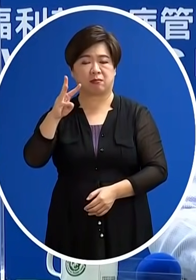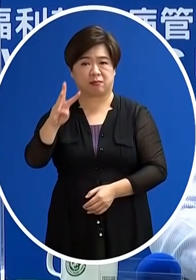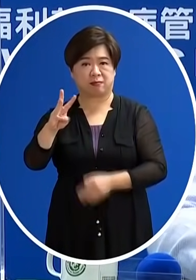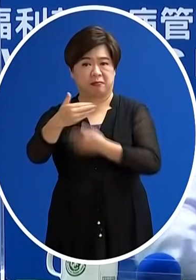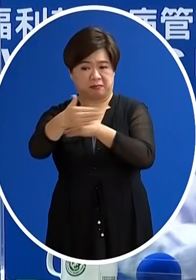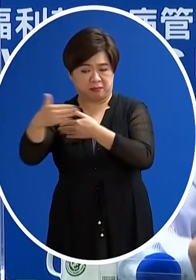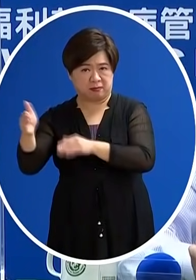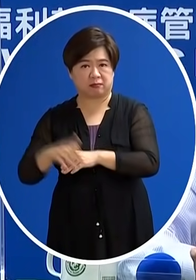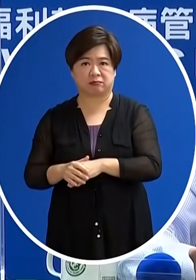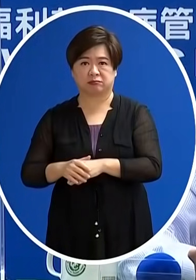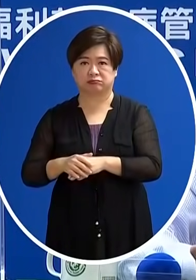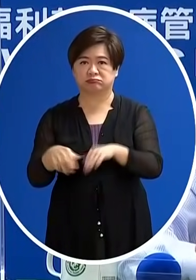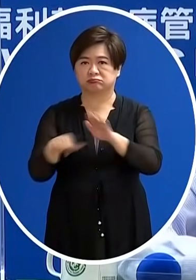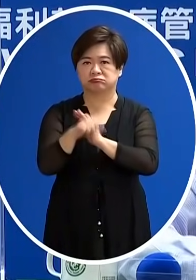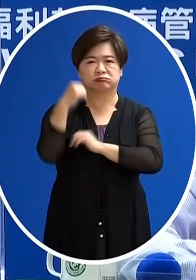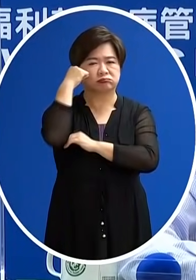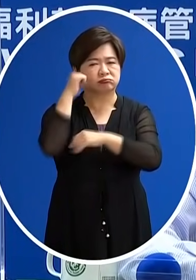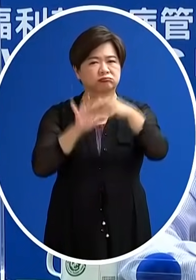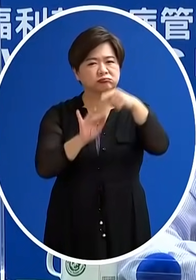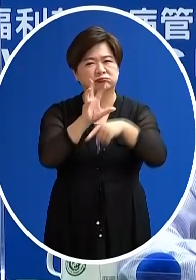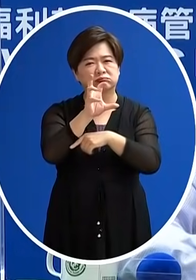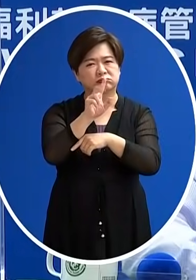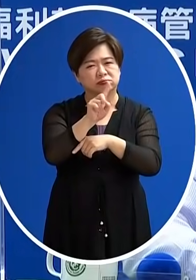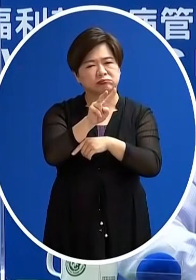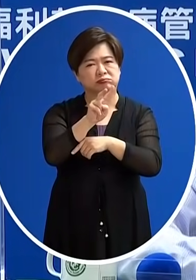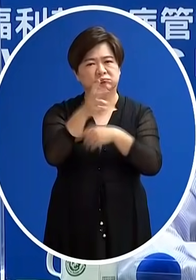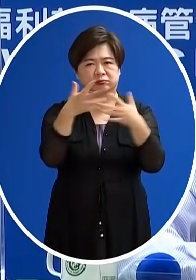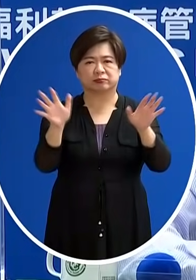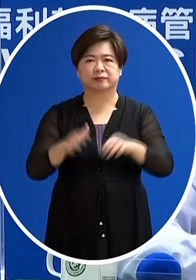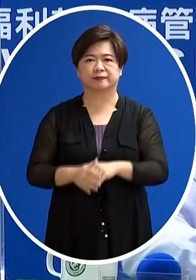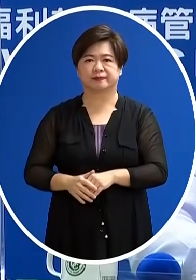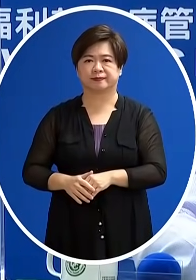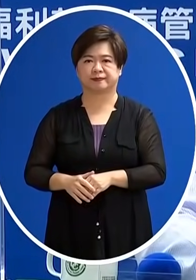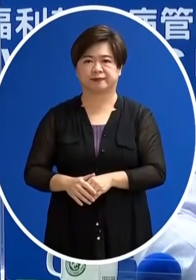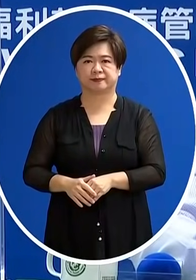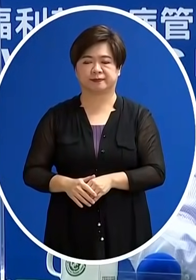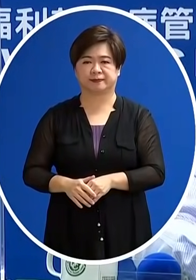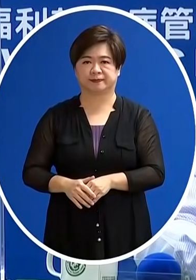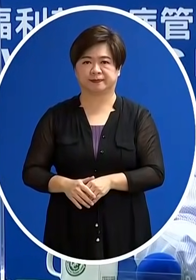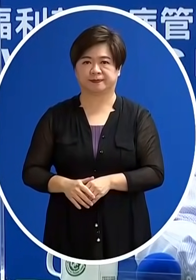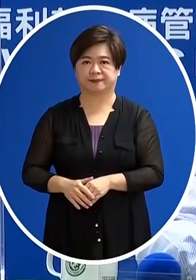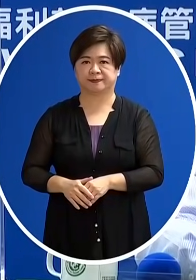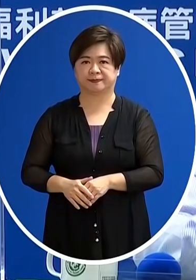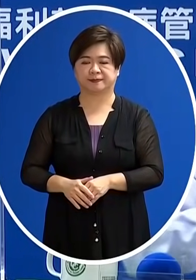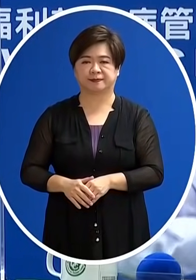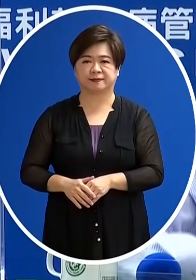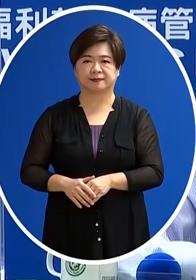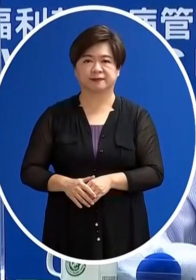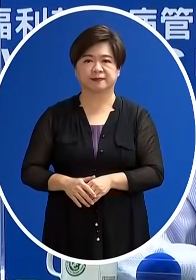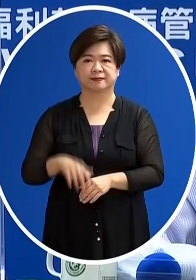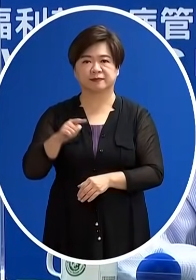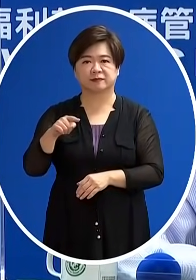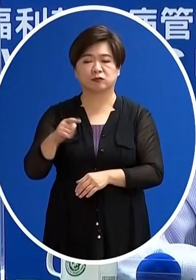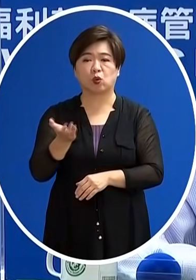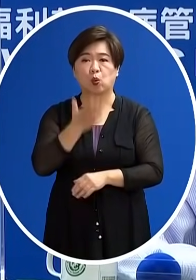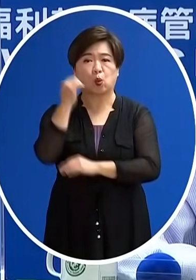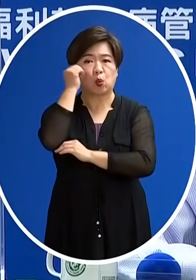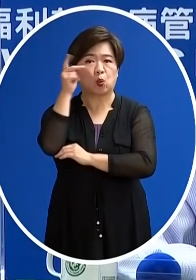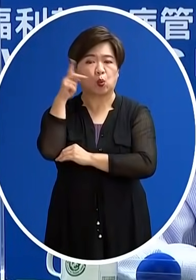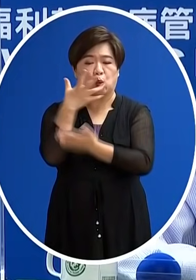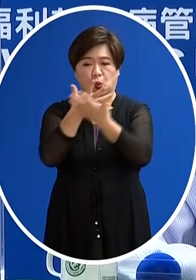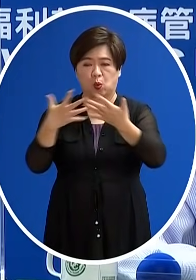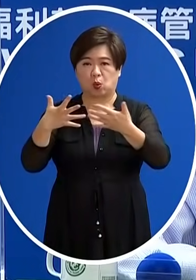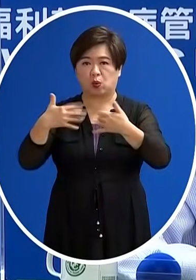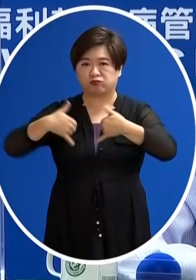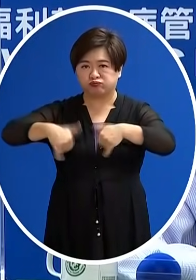21783间，好，那使用率大概28.28%，好，那相关的哈的一个防旅宿网哈，防